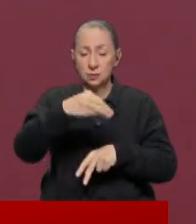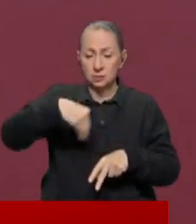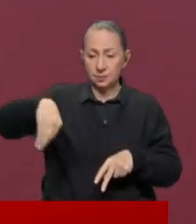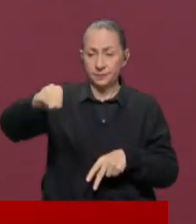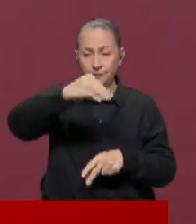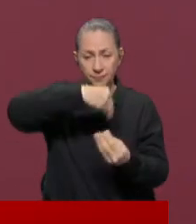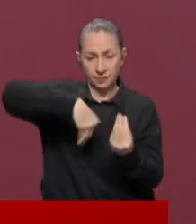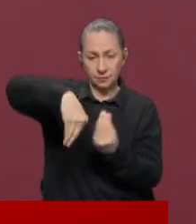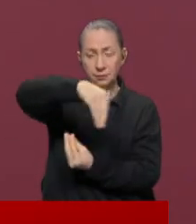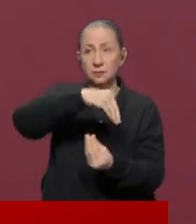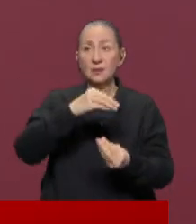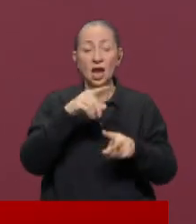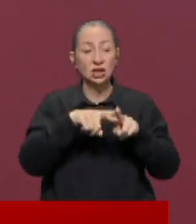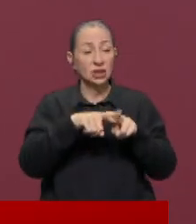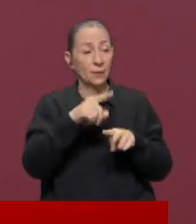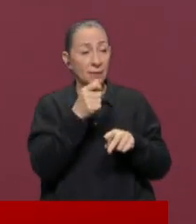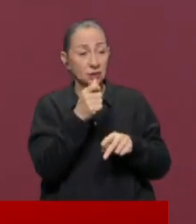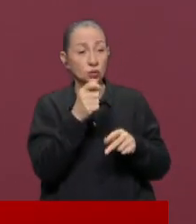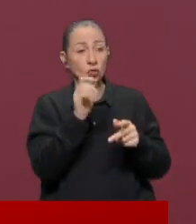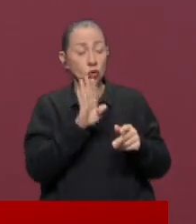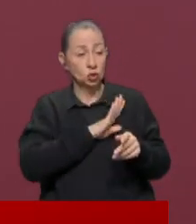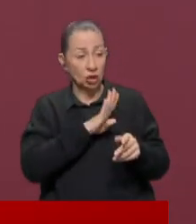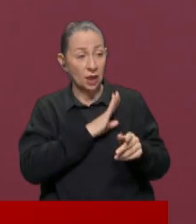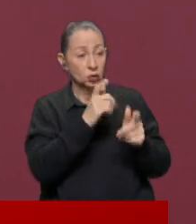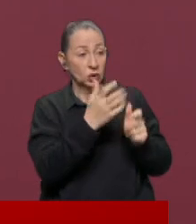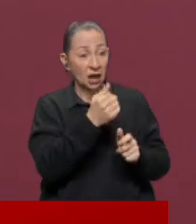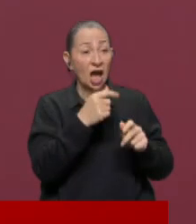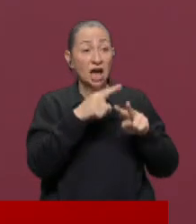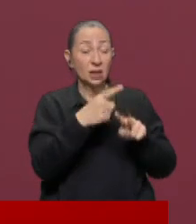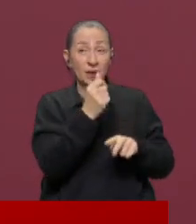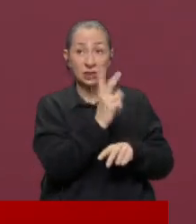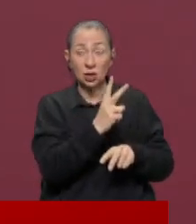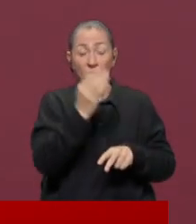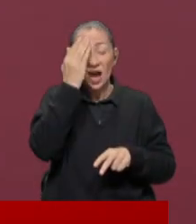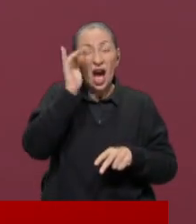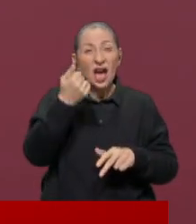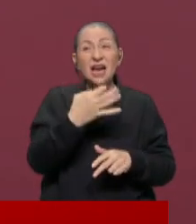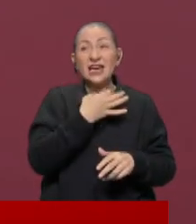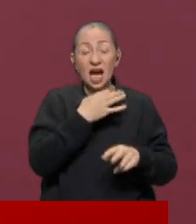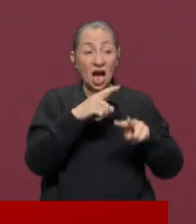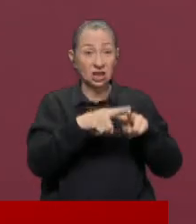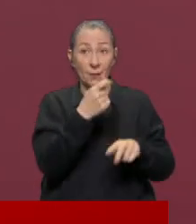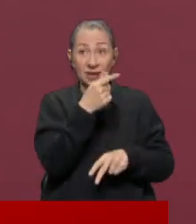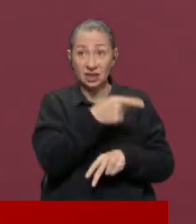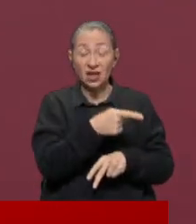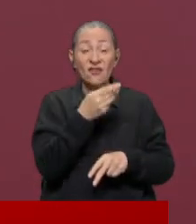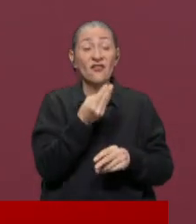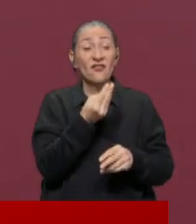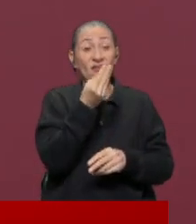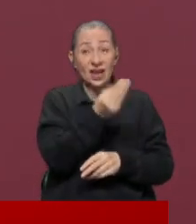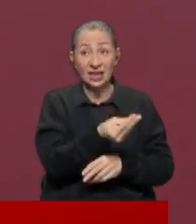Ayşe'nin parası çocuğuna süt alırken vergi veren Ayşe'nin parası. Yokluk yoksulluk çeken Ayşe'nin parası.